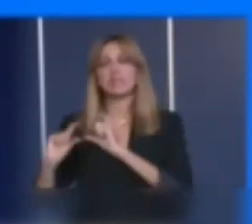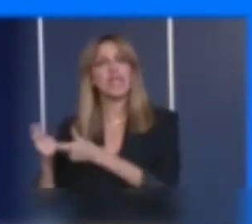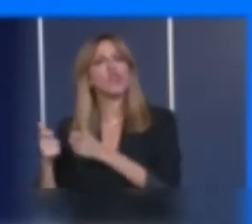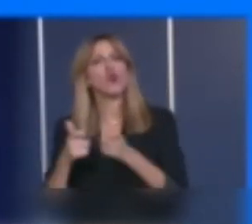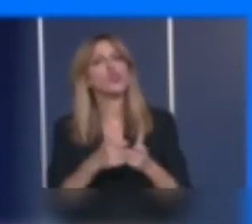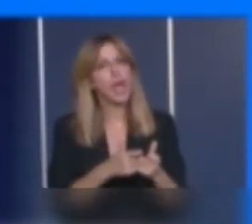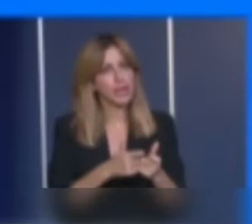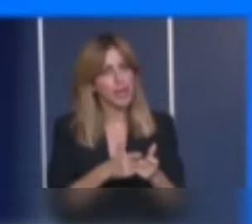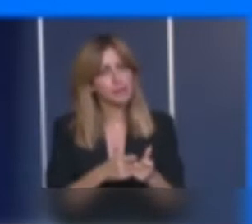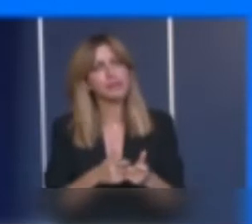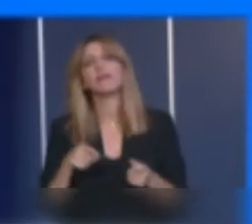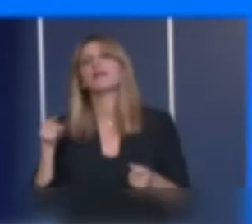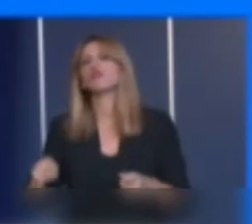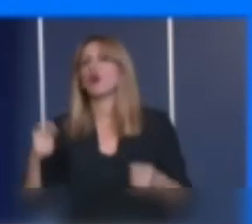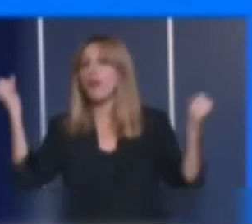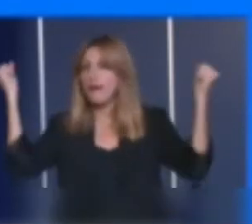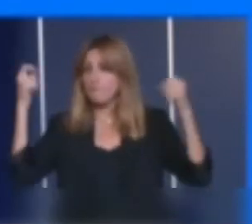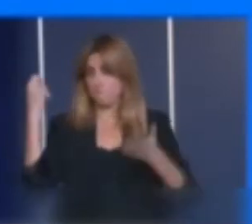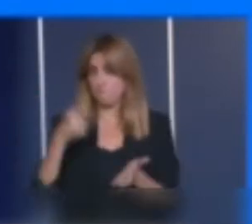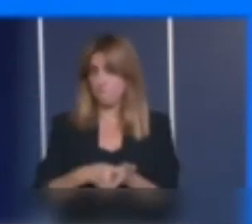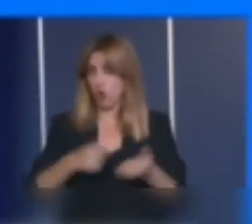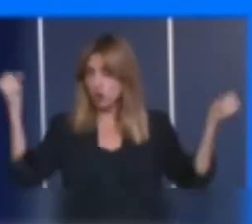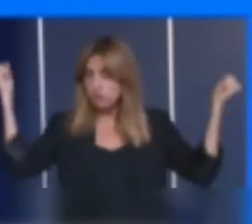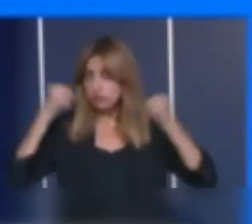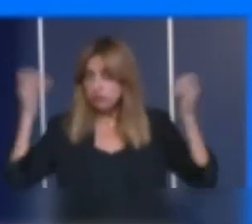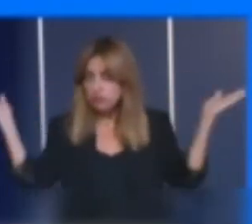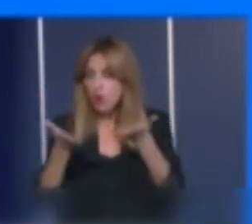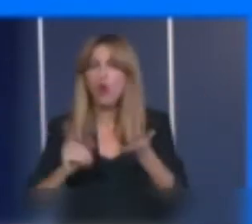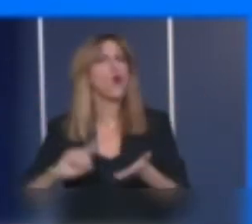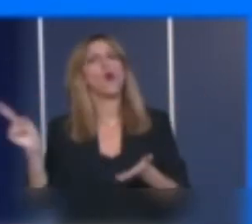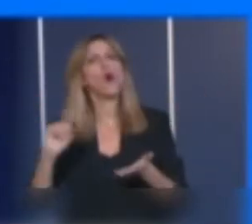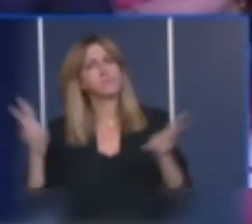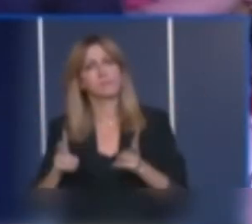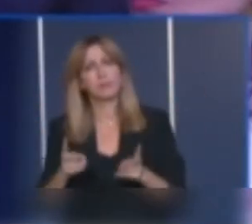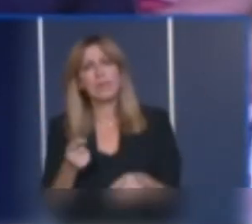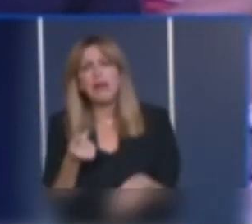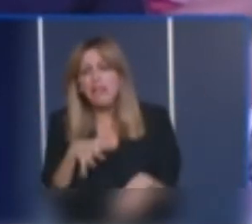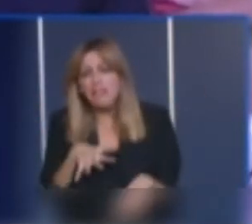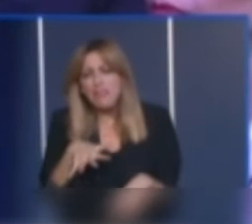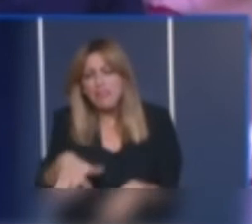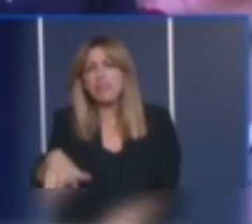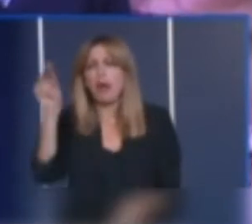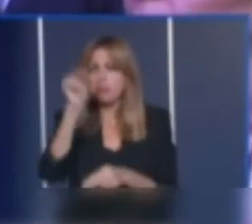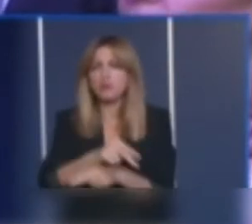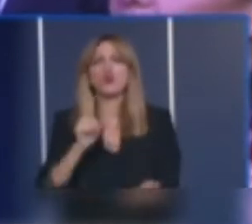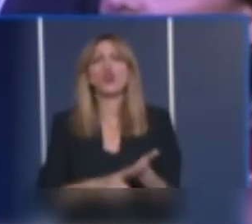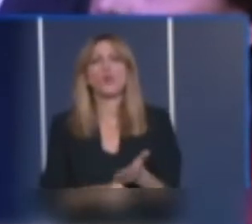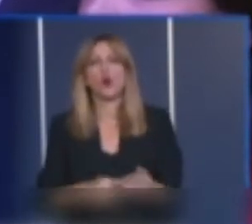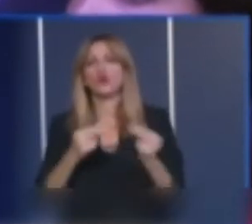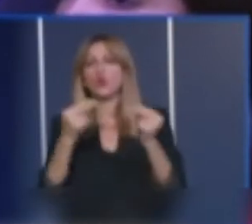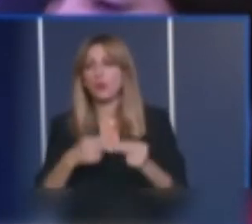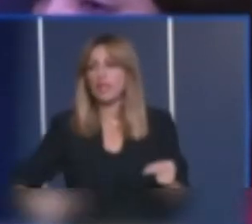θα πληρώνουν χάρη στο φορολογικό νομοσχέδιο, που θα είναι σε λίγες μέρες νόμος του κράτους, λιγότερους φόρους. Και ο